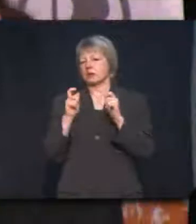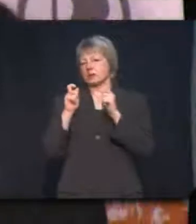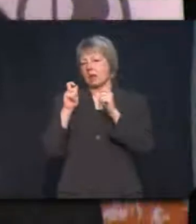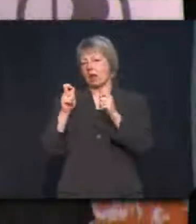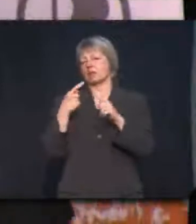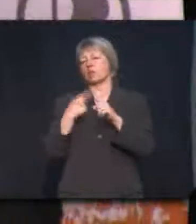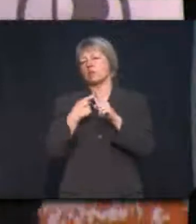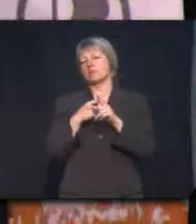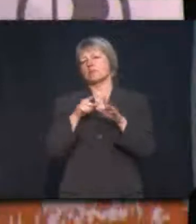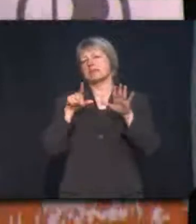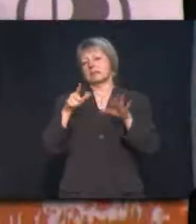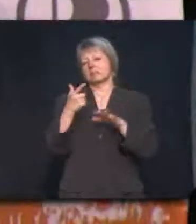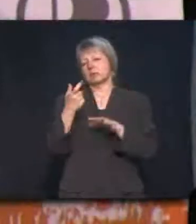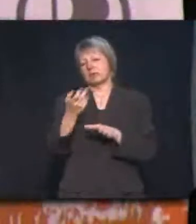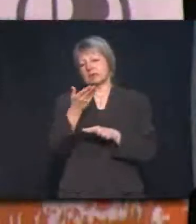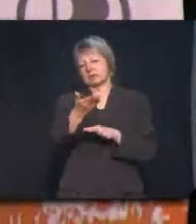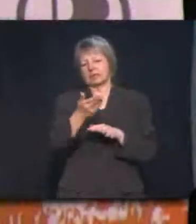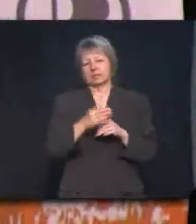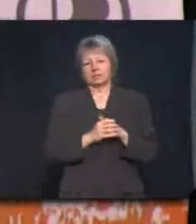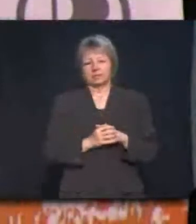mit der Nummer 27